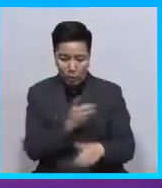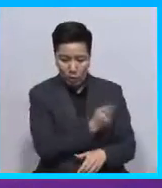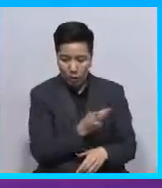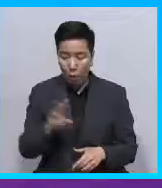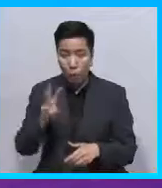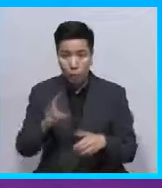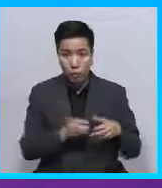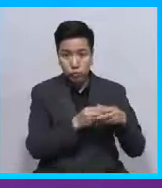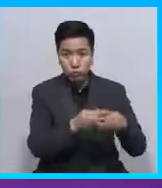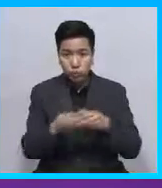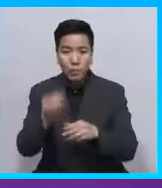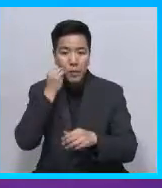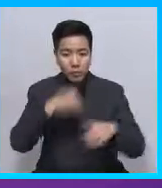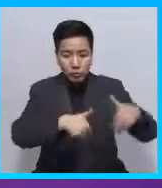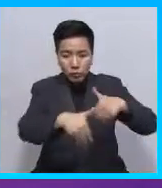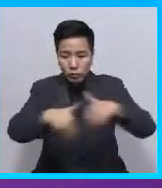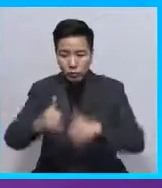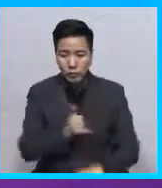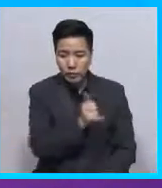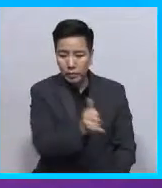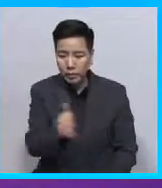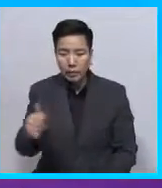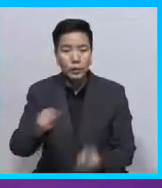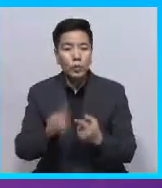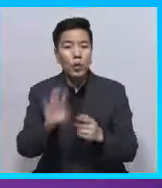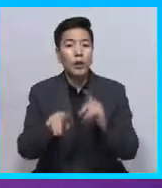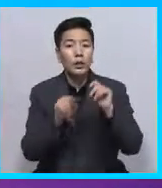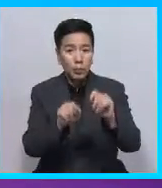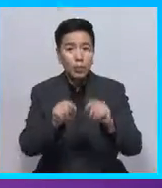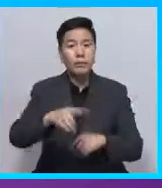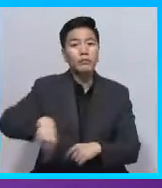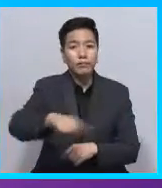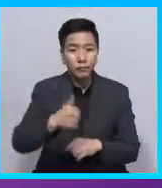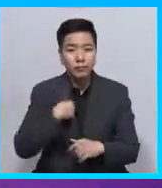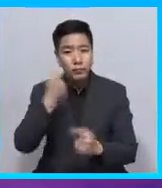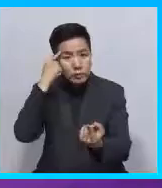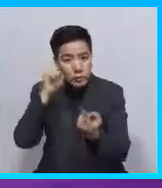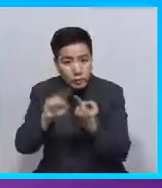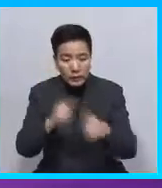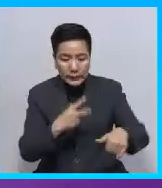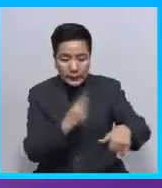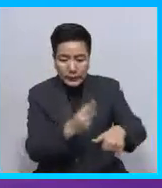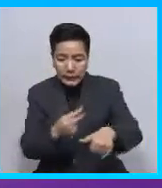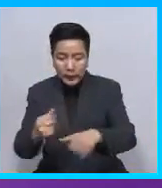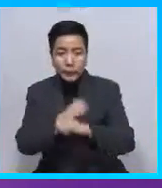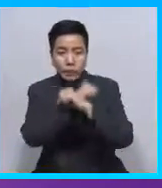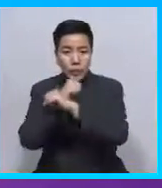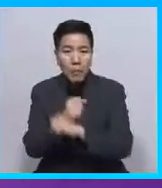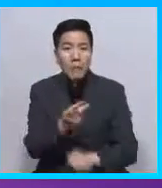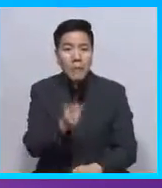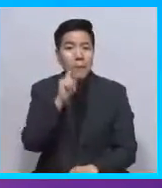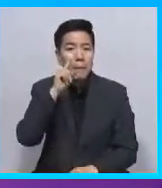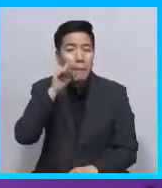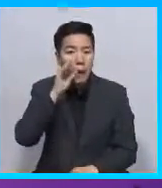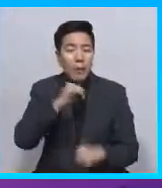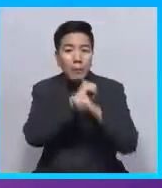กันออกไปนะครับตามหมู่บ้านต่างๆทั้ง6หมู่บ้านในพื้นที่ของตำบลเกาะท่าโพโดยมีเป้าหมายที่จะฉีดวัคซีนให้กับสุนัขและ